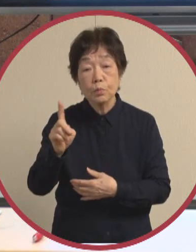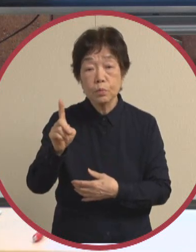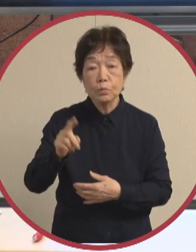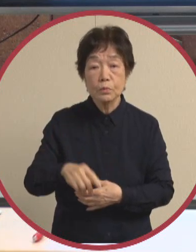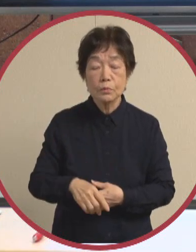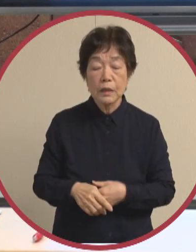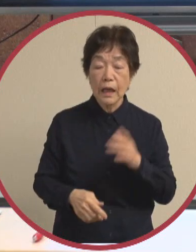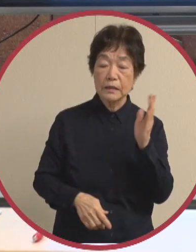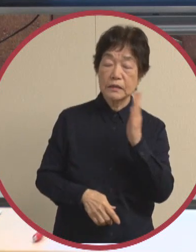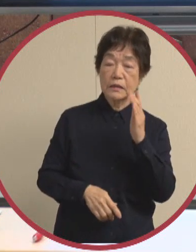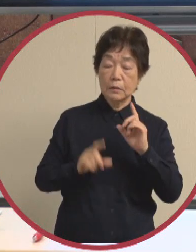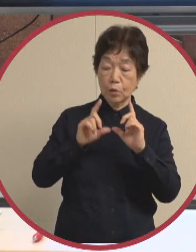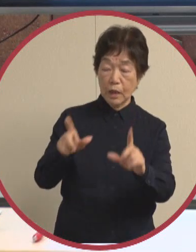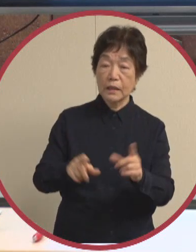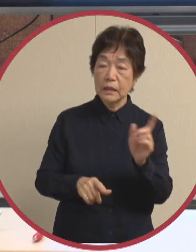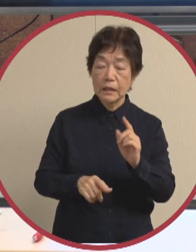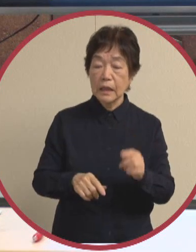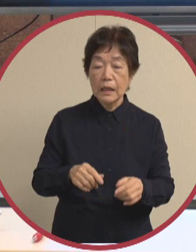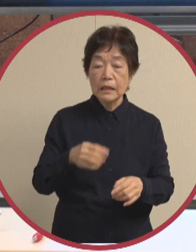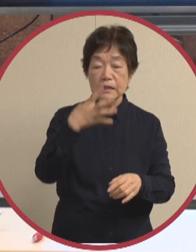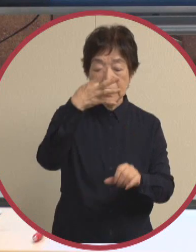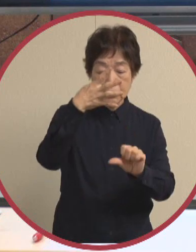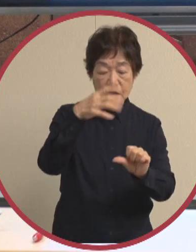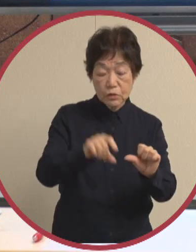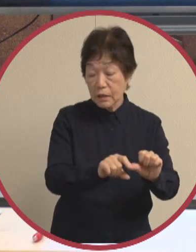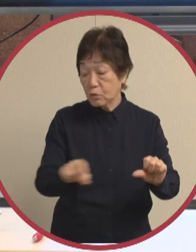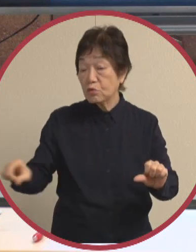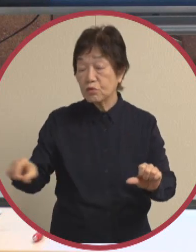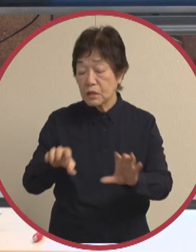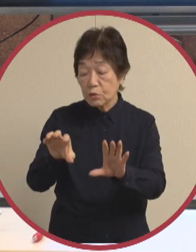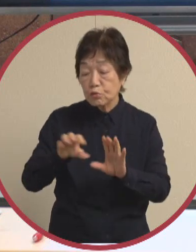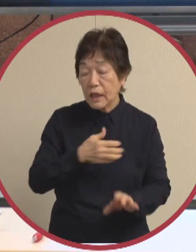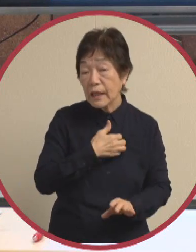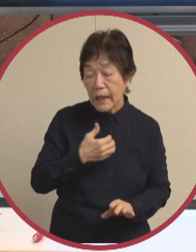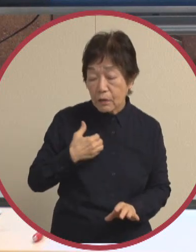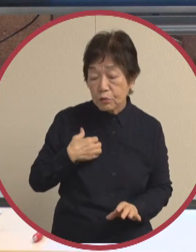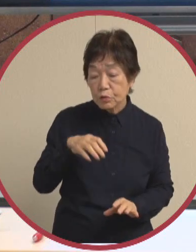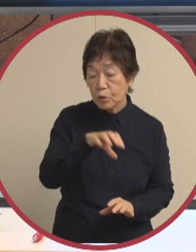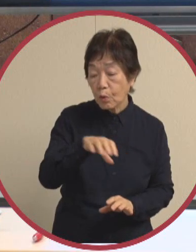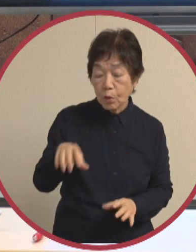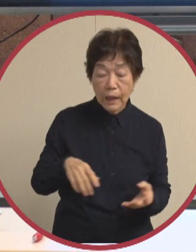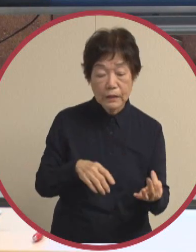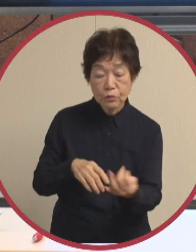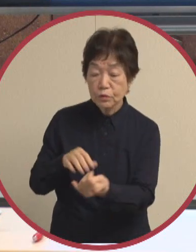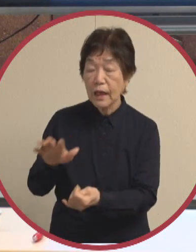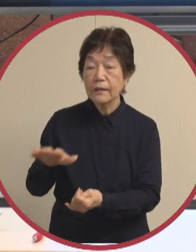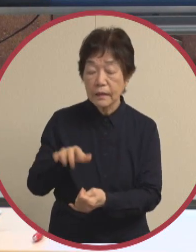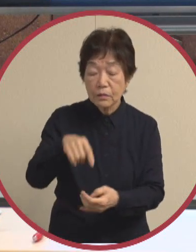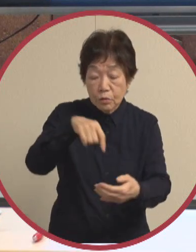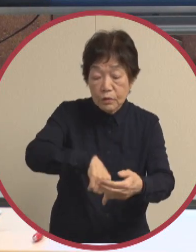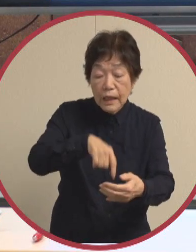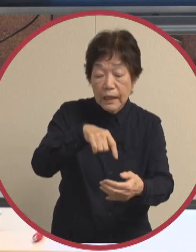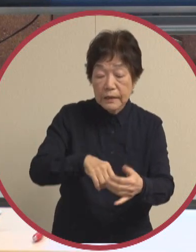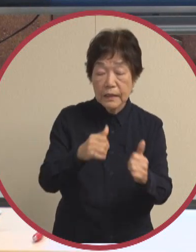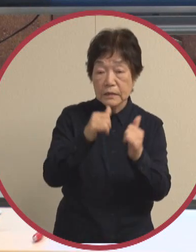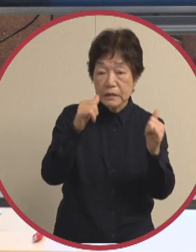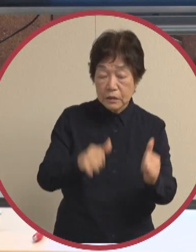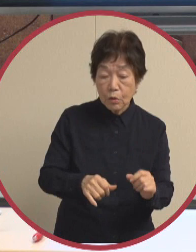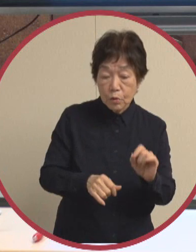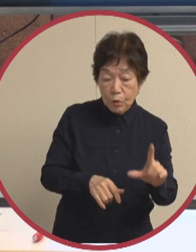ですか。 いやいや、ですからその5日の週に受けられるよというところがいくつかあって、その中で人口規模の多い